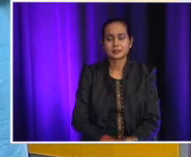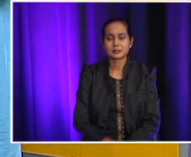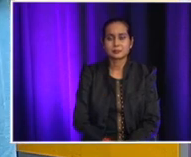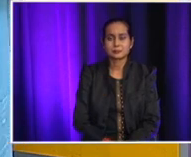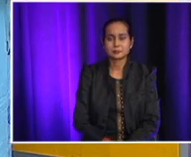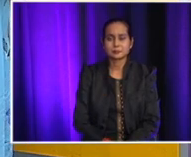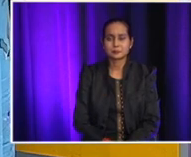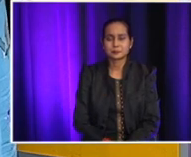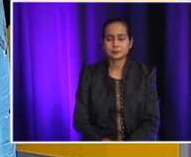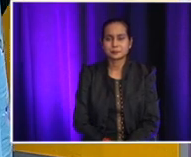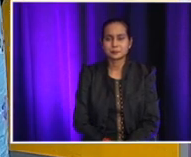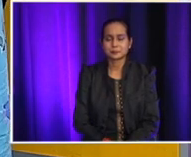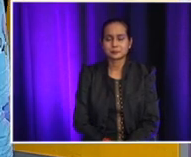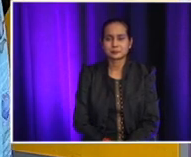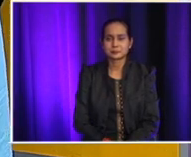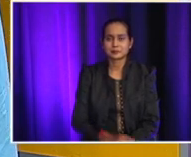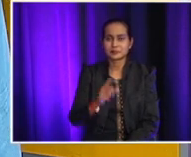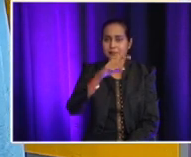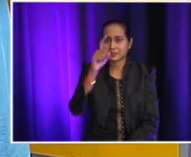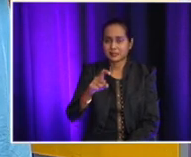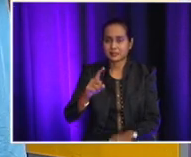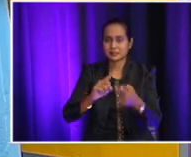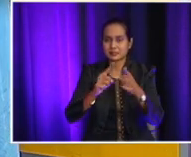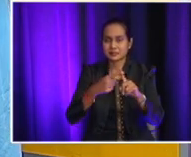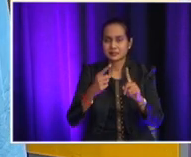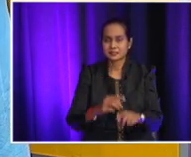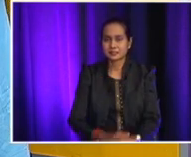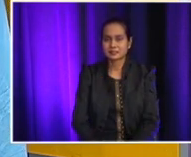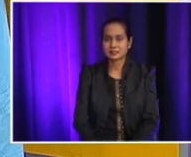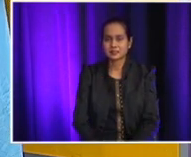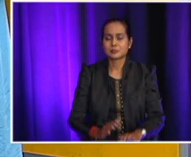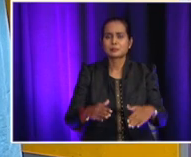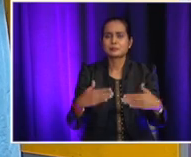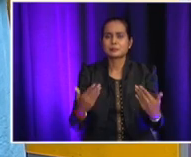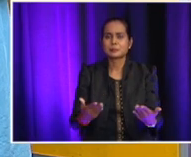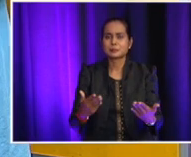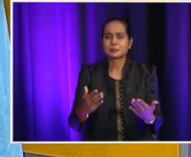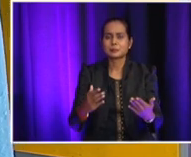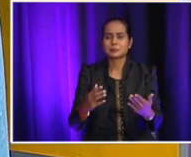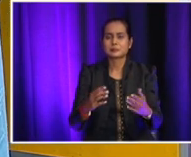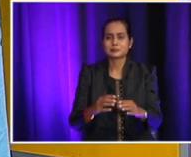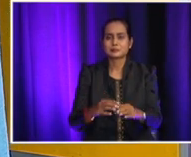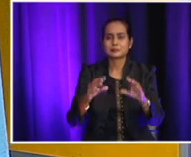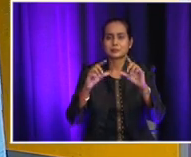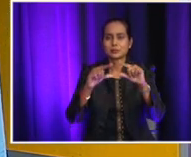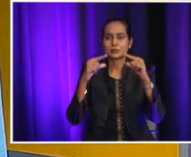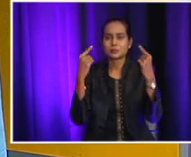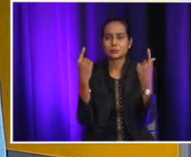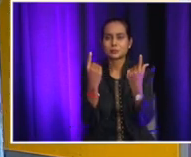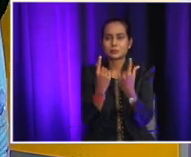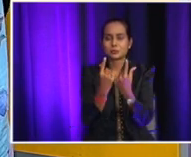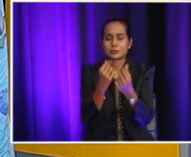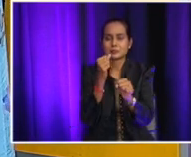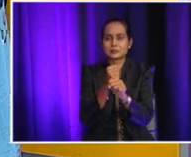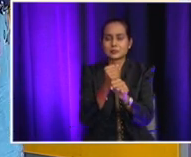Hmm jadi kita tanya lagi kawan kita bagaimana dengan golongan yang atas lagi beliau golongan pekerja